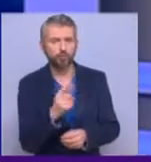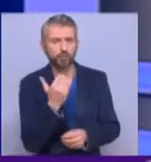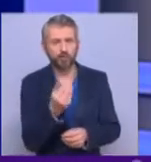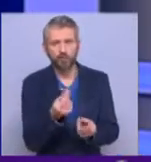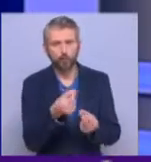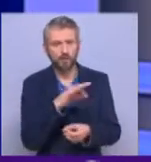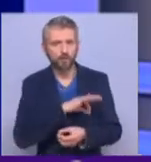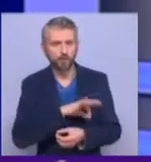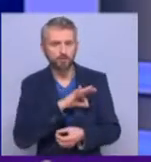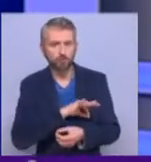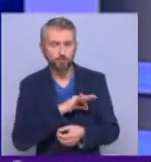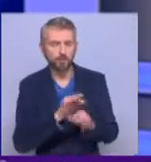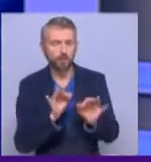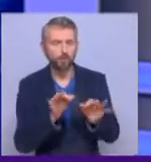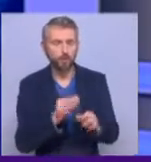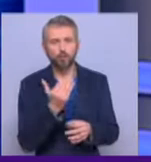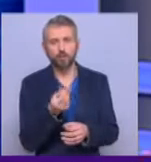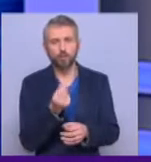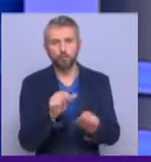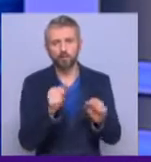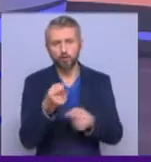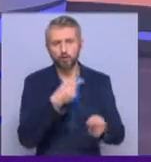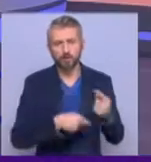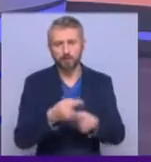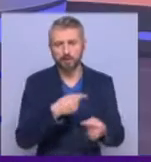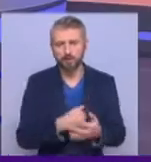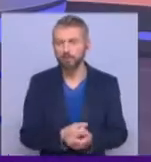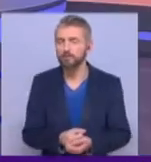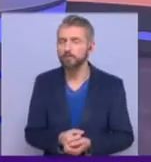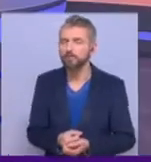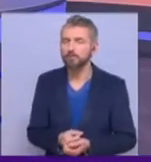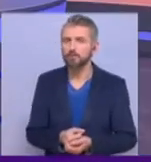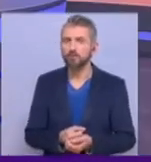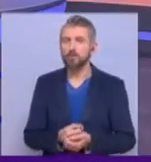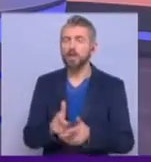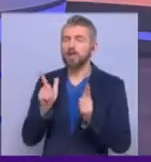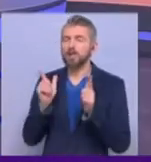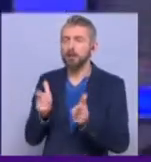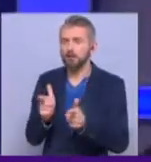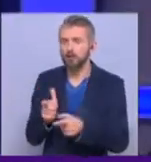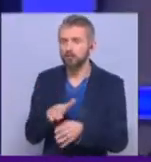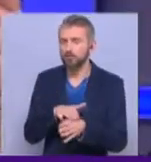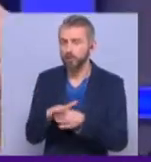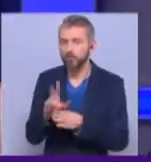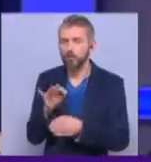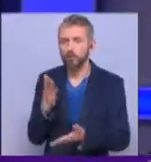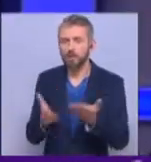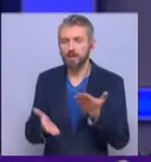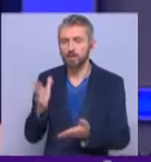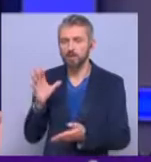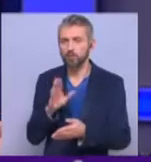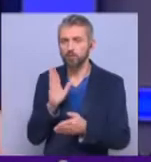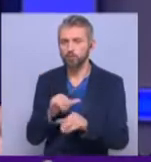кошти використовуються якось нормально, і їхні кошти можуть повертатися назад. Дякую, Валентин. Согласен з Андрієм повністю, але якщо все